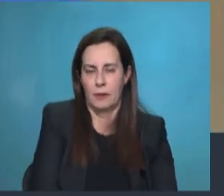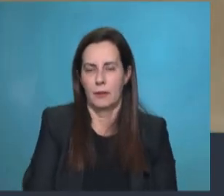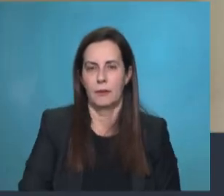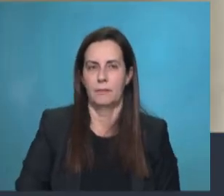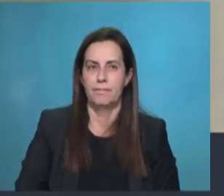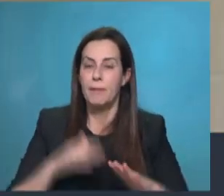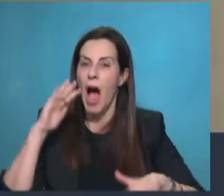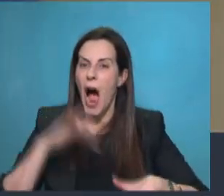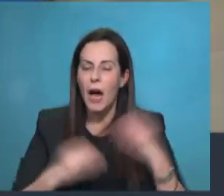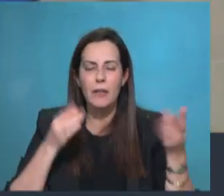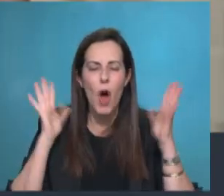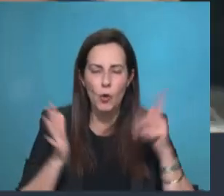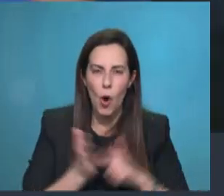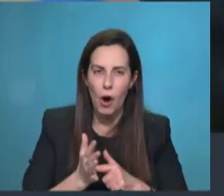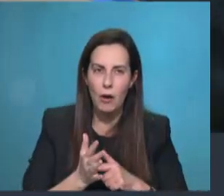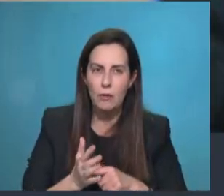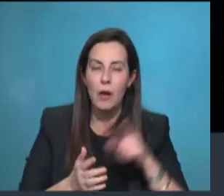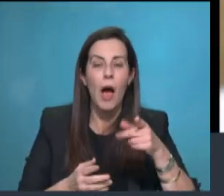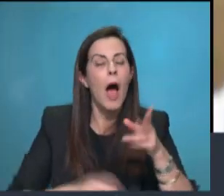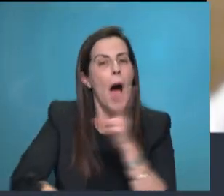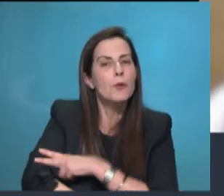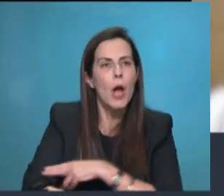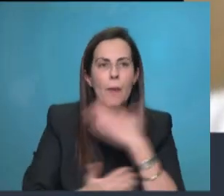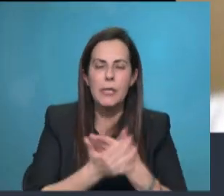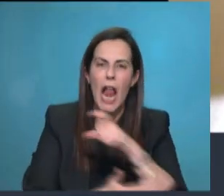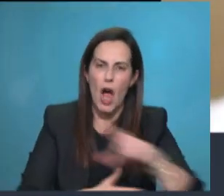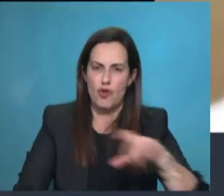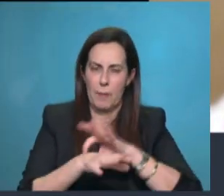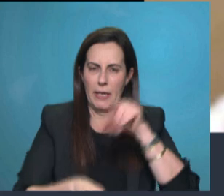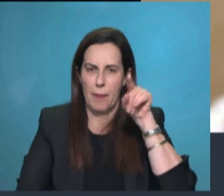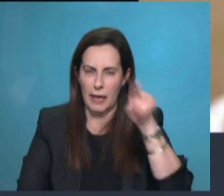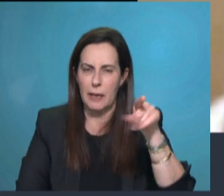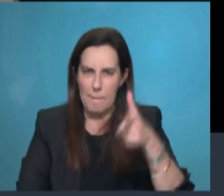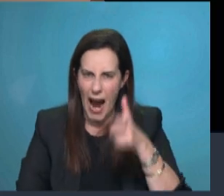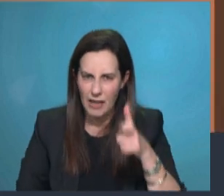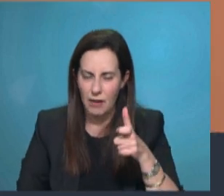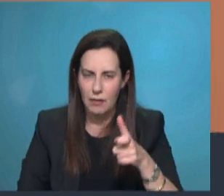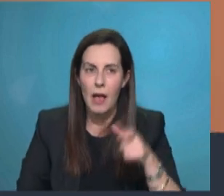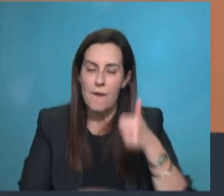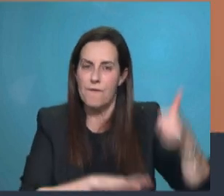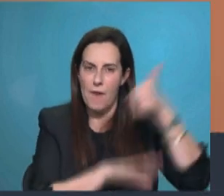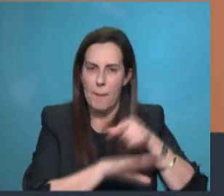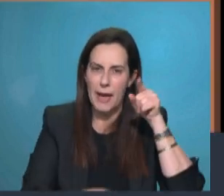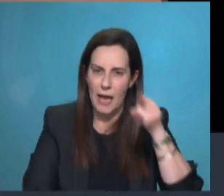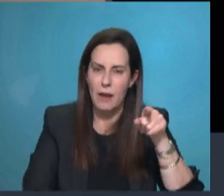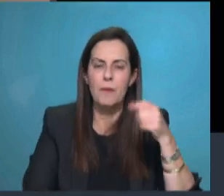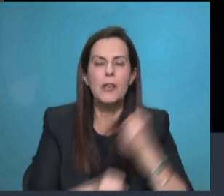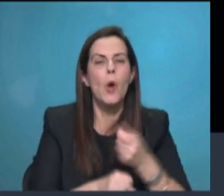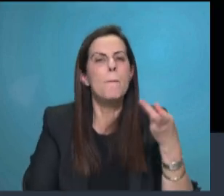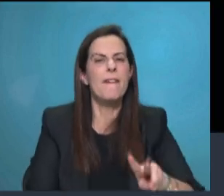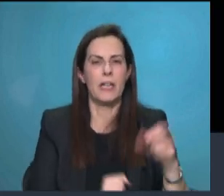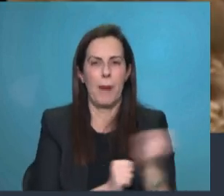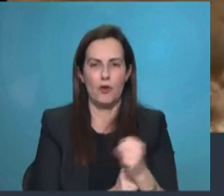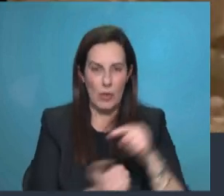לאחר האסון המליצה יחידת ההונאה דרום של המשטרה להאשים את מדריך הטיול בהריגה ואת מנהל המכינה בגרימת מוות